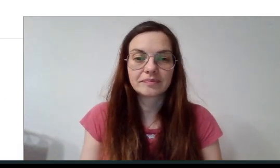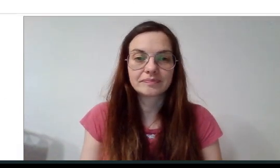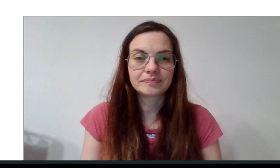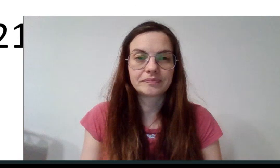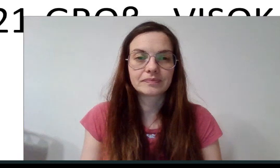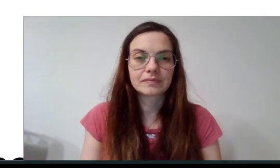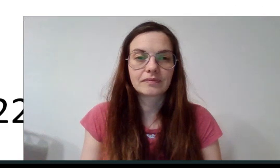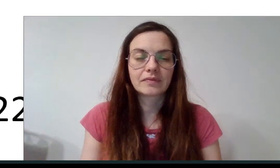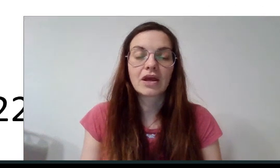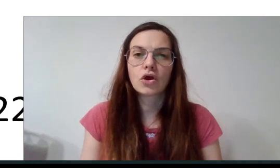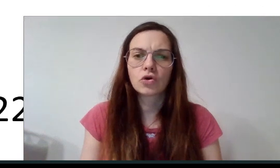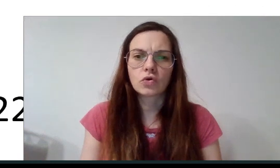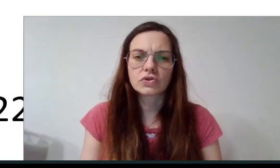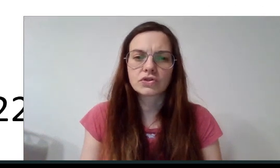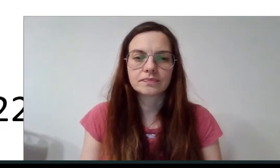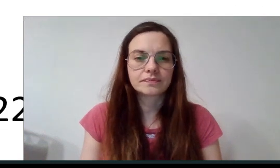Groß.